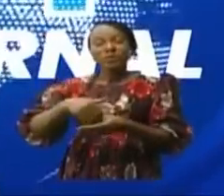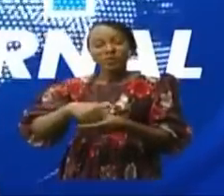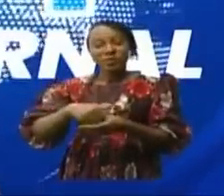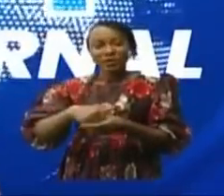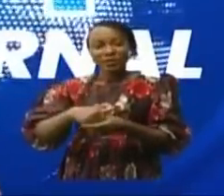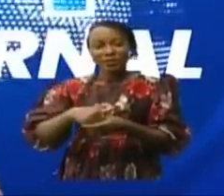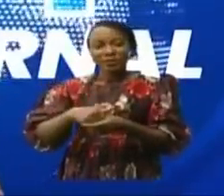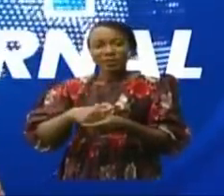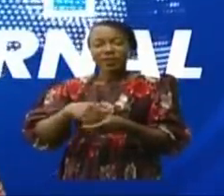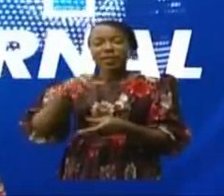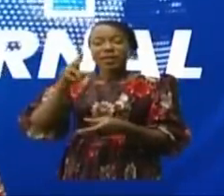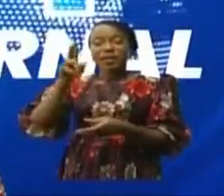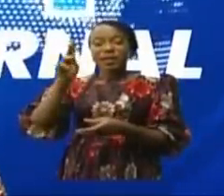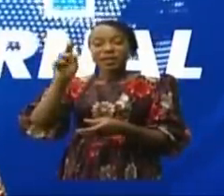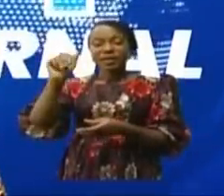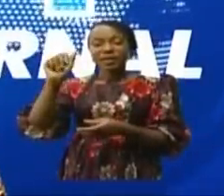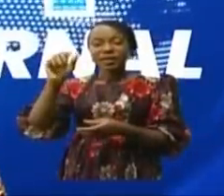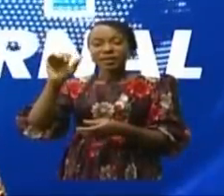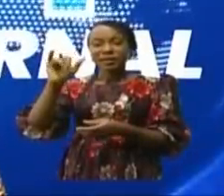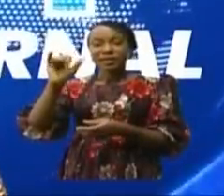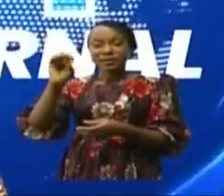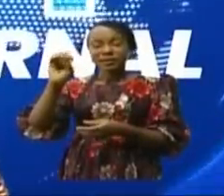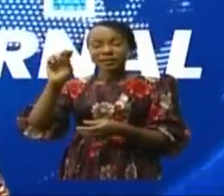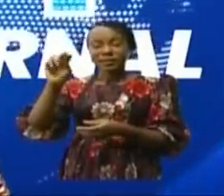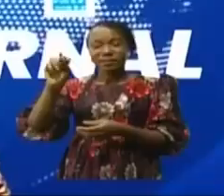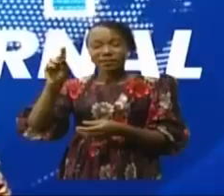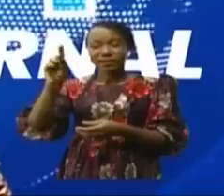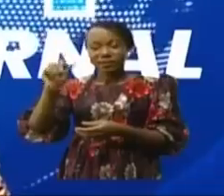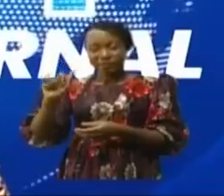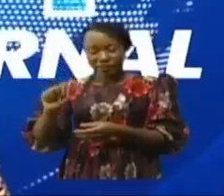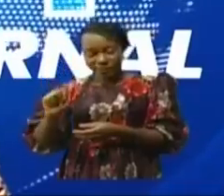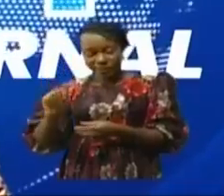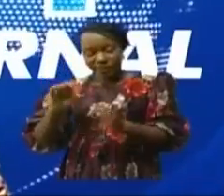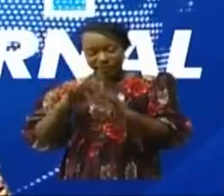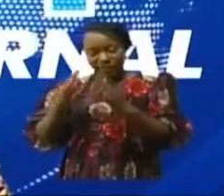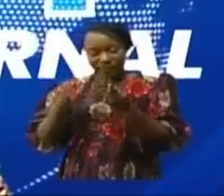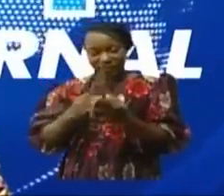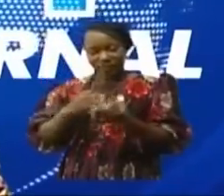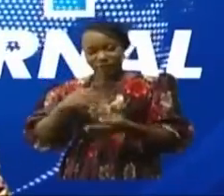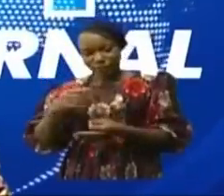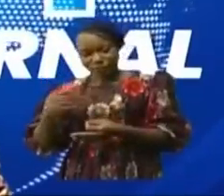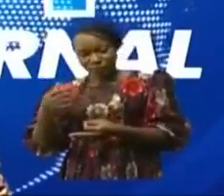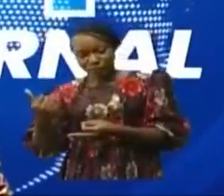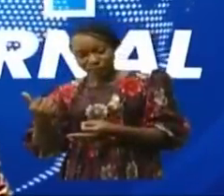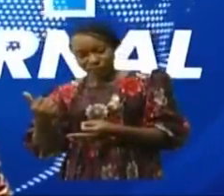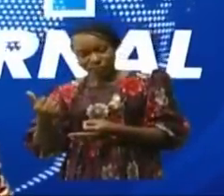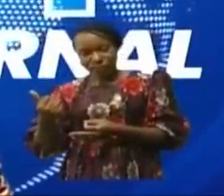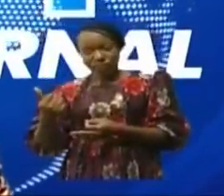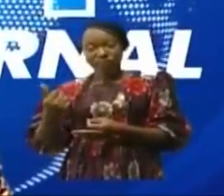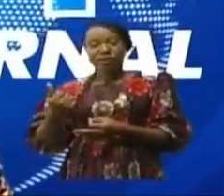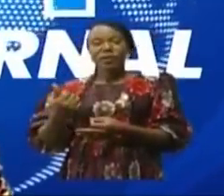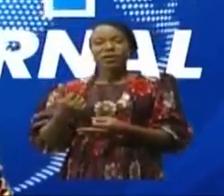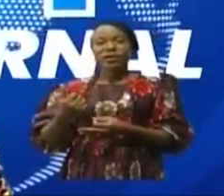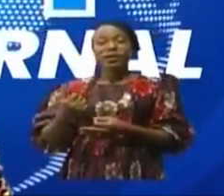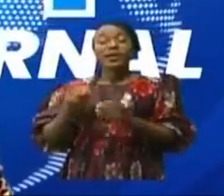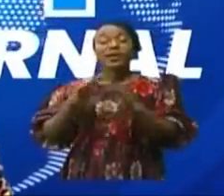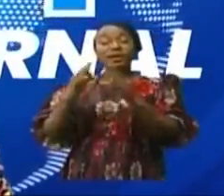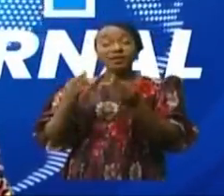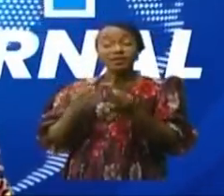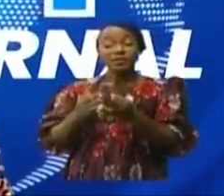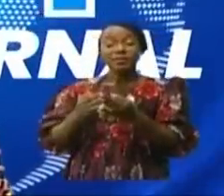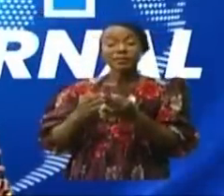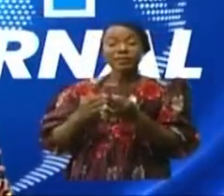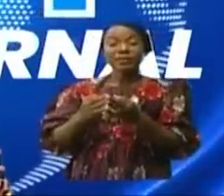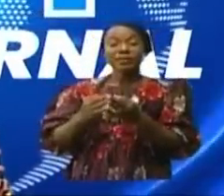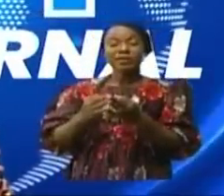Adèle Kaïnda, l'honorable Kampinda Smith, la famille Mwakayenge, la famille Usenge ont